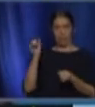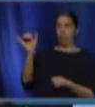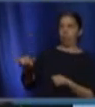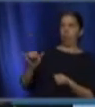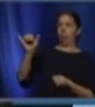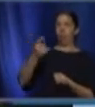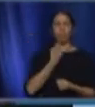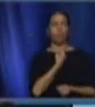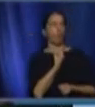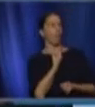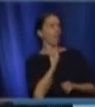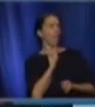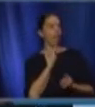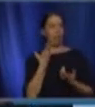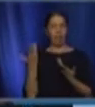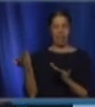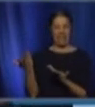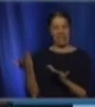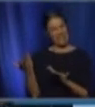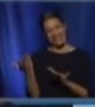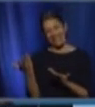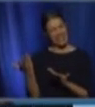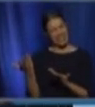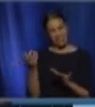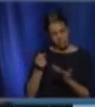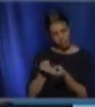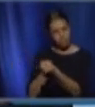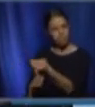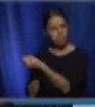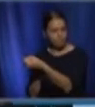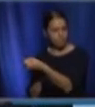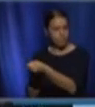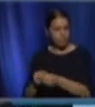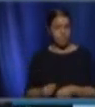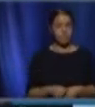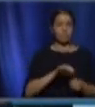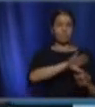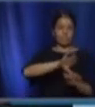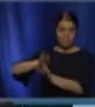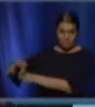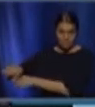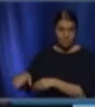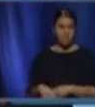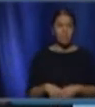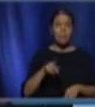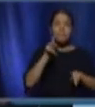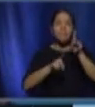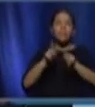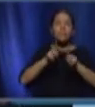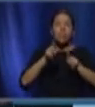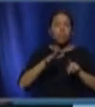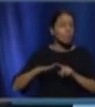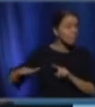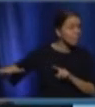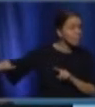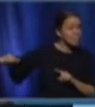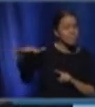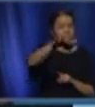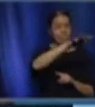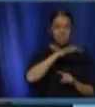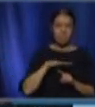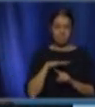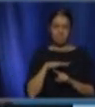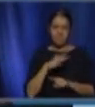c'est le temps pour le peuple québécois de serrer les coudes plus